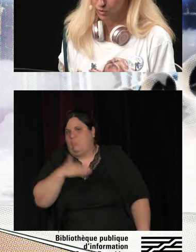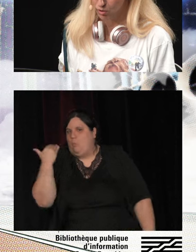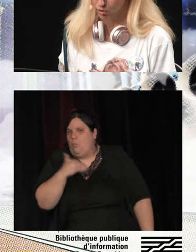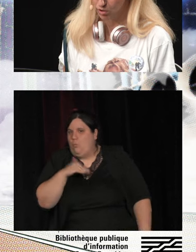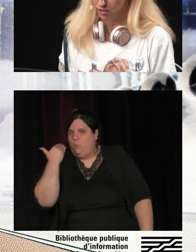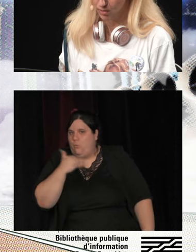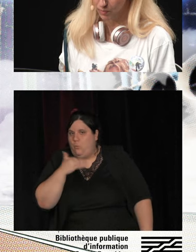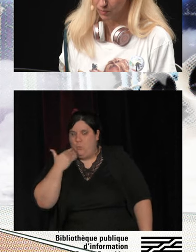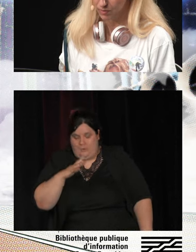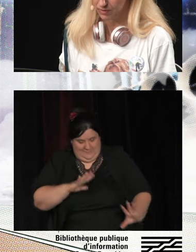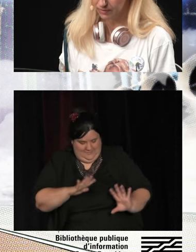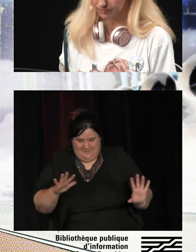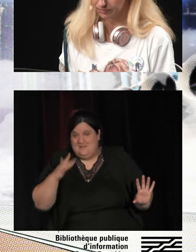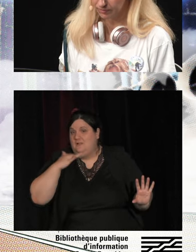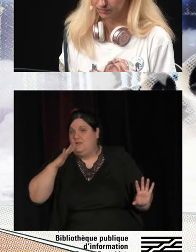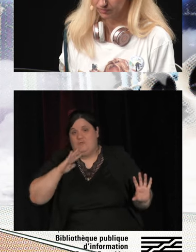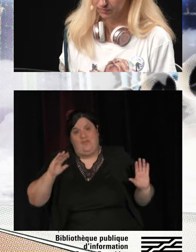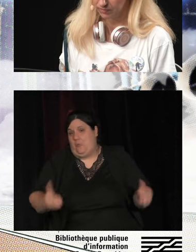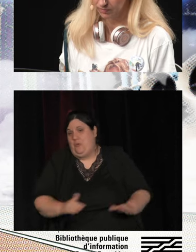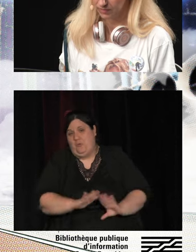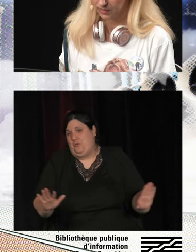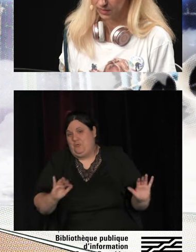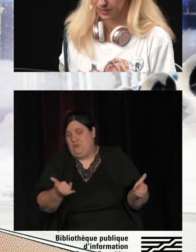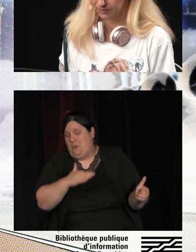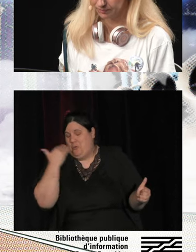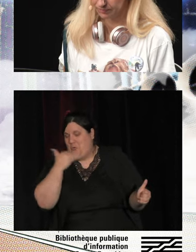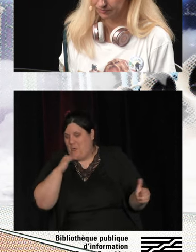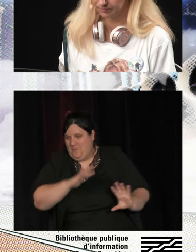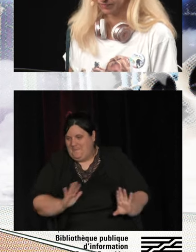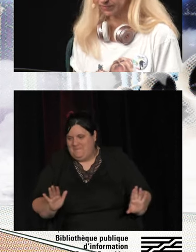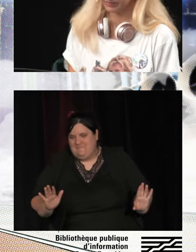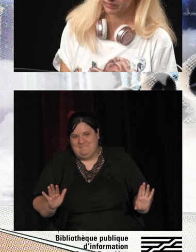JPP de ce jeu, je n'en peux plus. Ok.